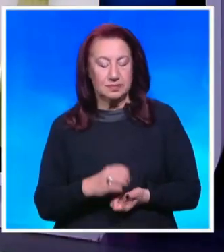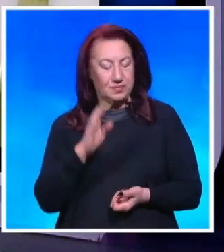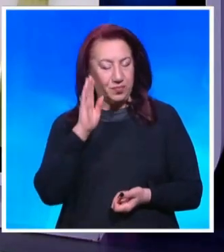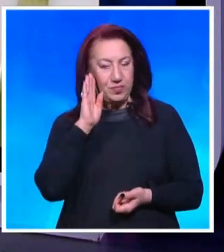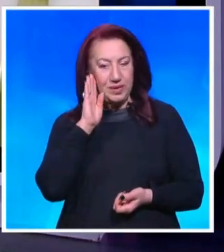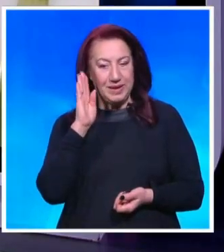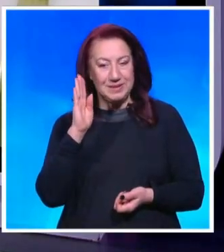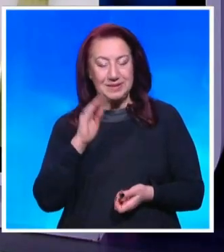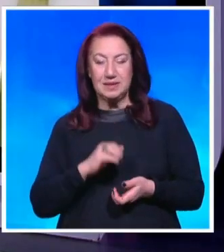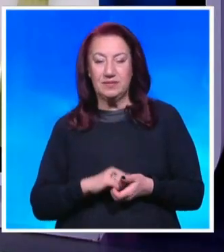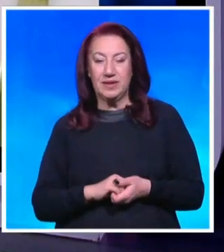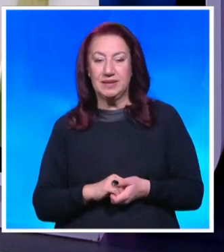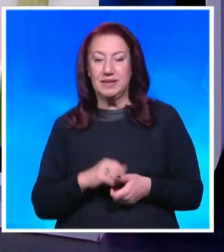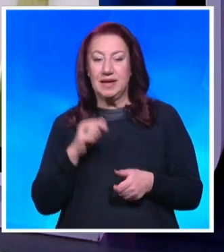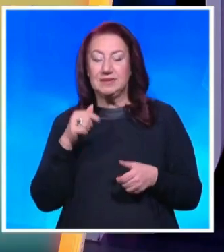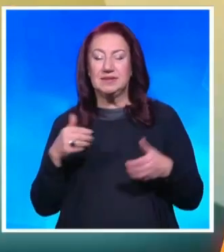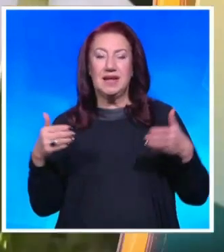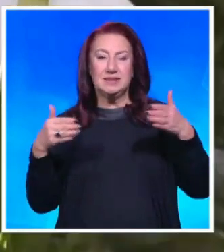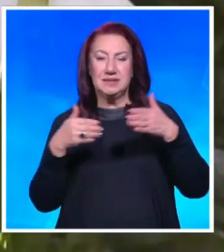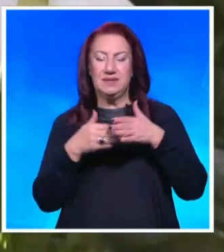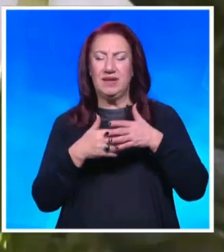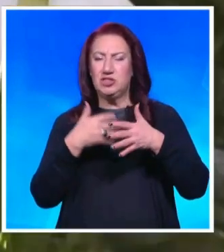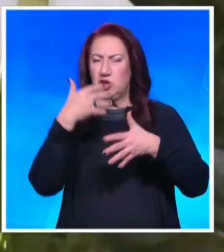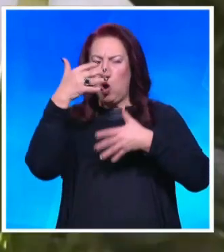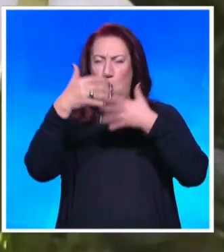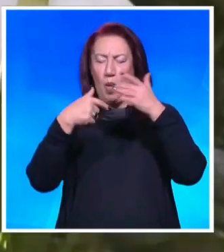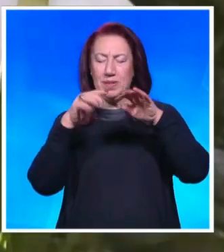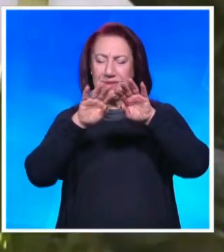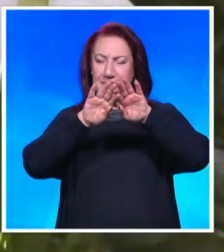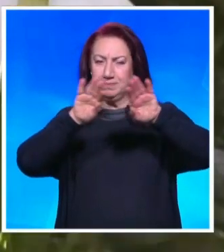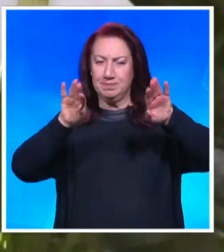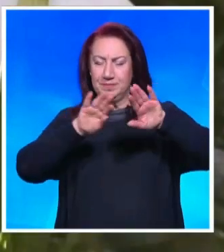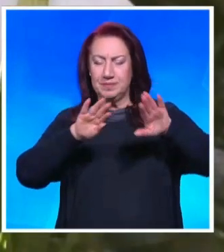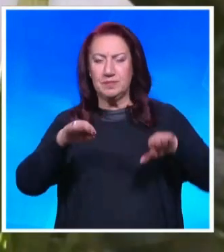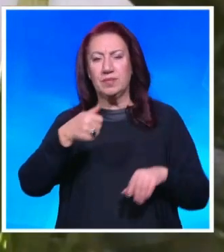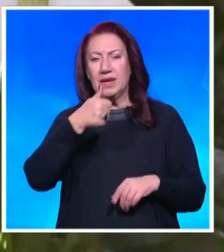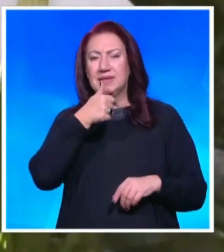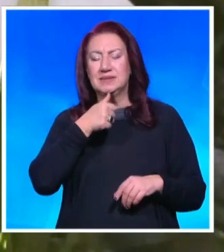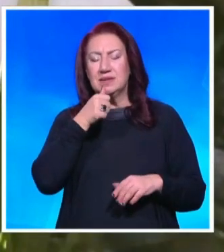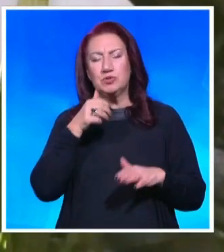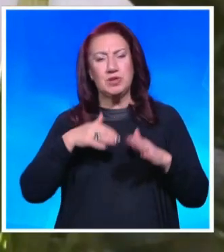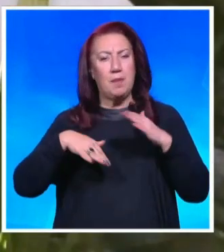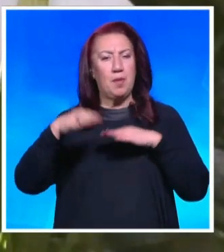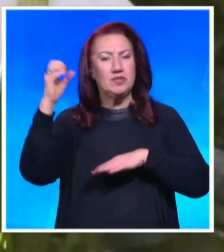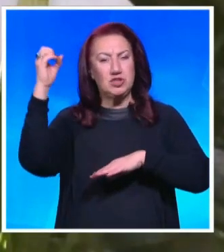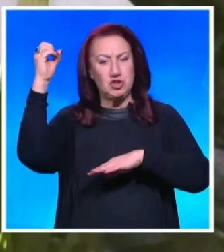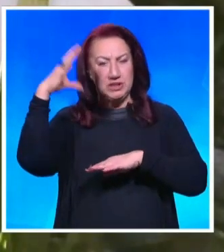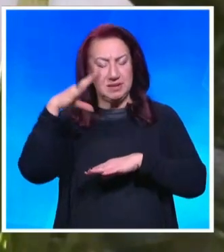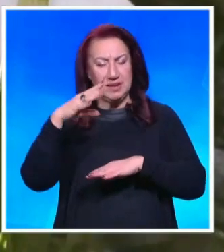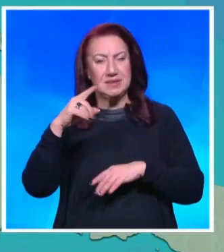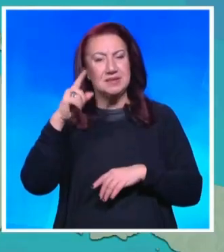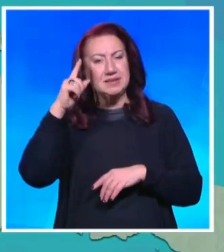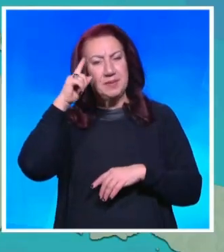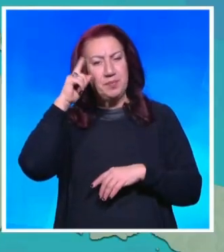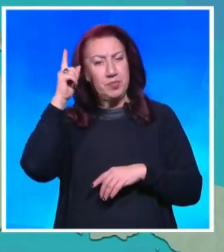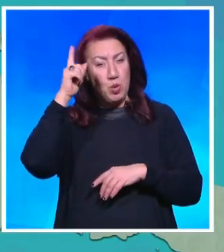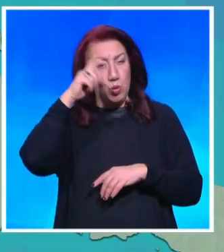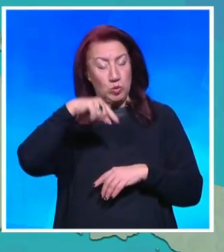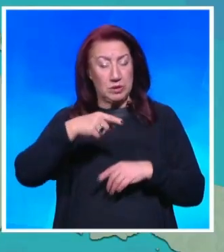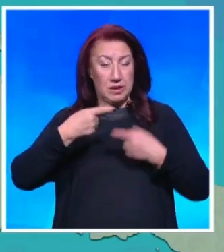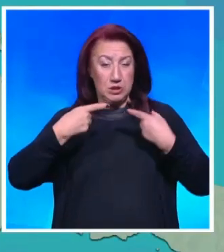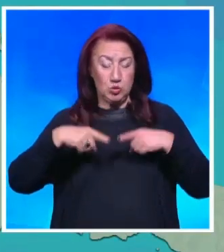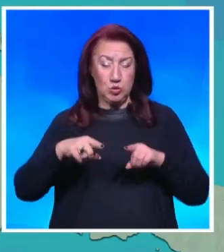здравейте тази вечер облачността ще намалява и в съботния ден ще има слънчеви часове денят ще започне с отрицателни